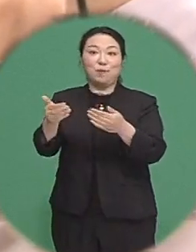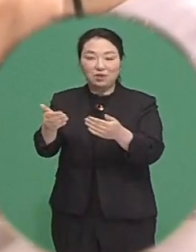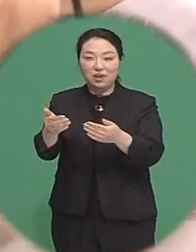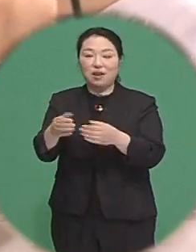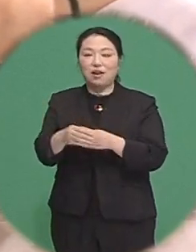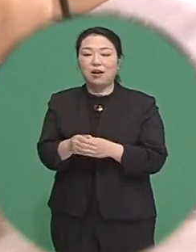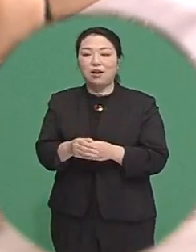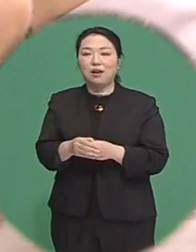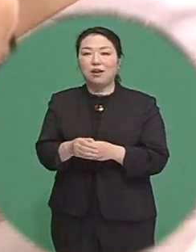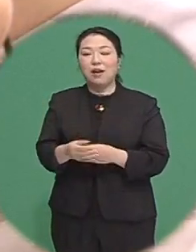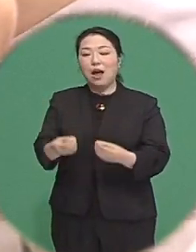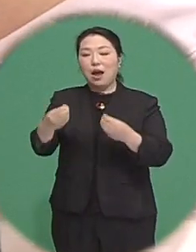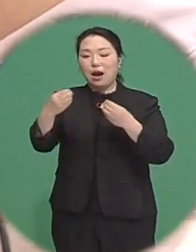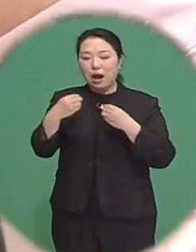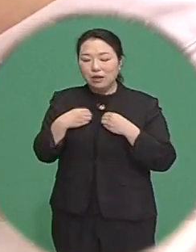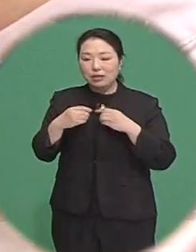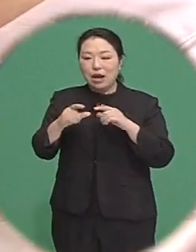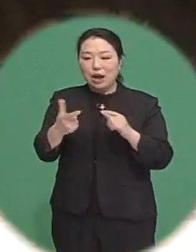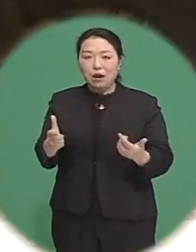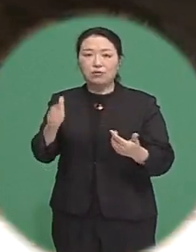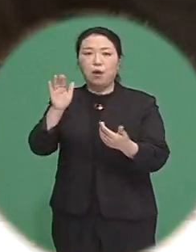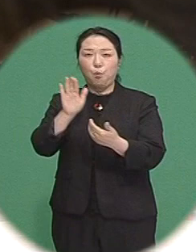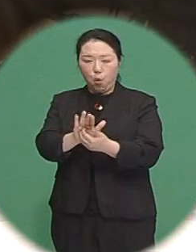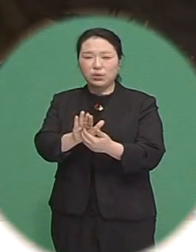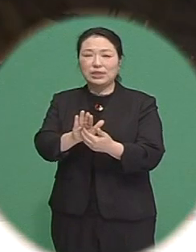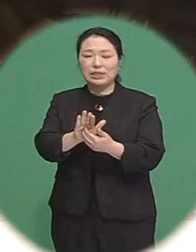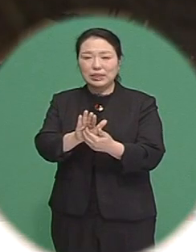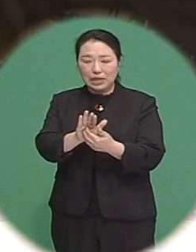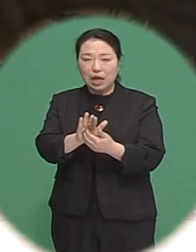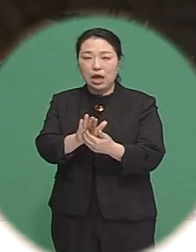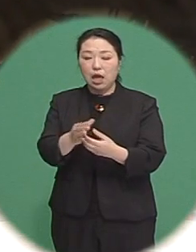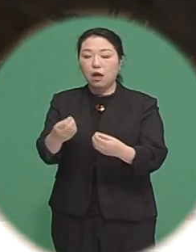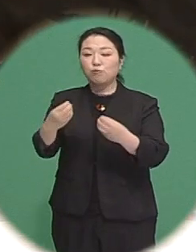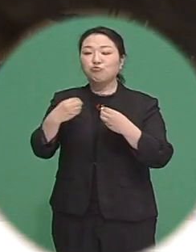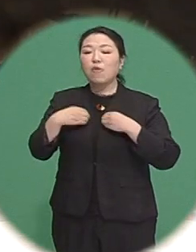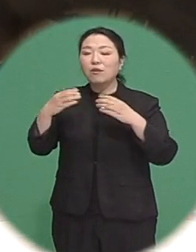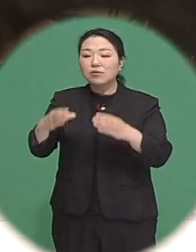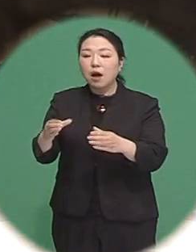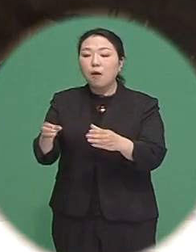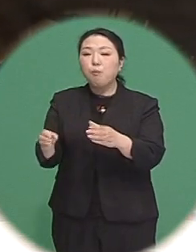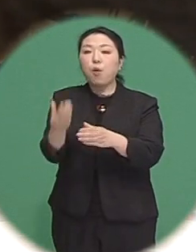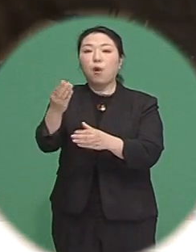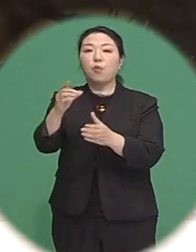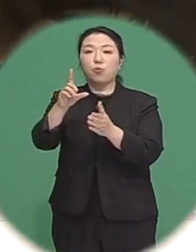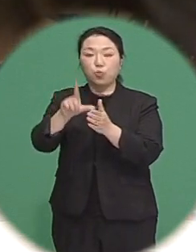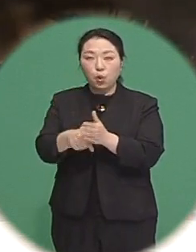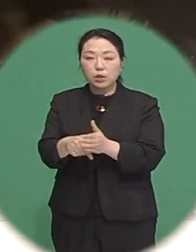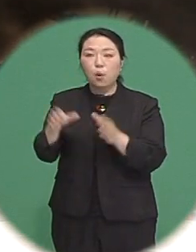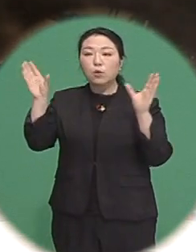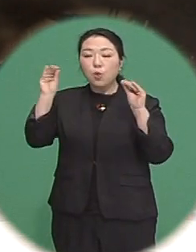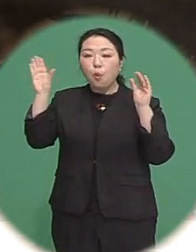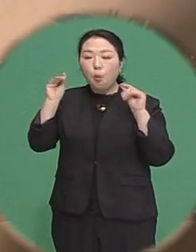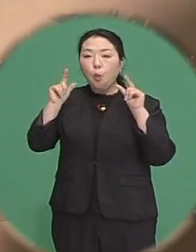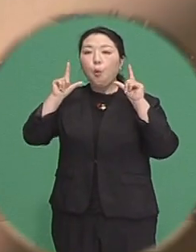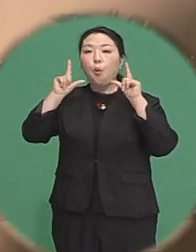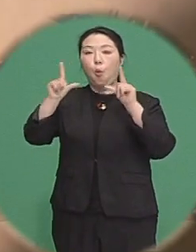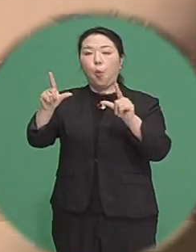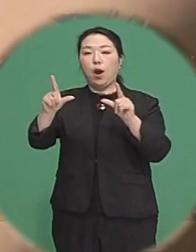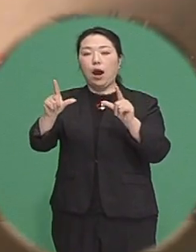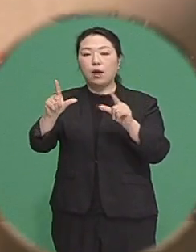感染拡大の防止を図る観点からいち早くクラスター発生時の情報公表の考え方を示しまし